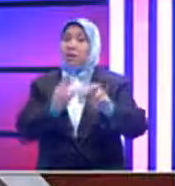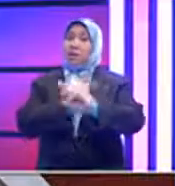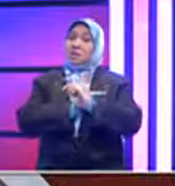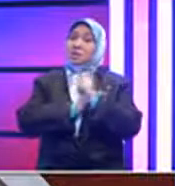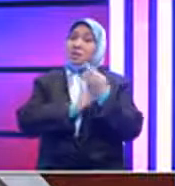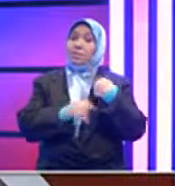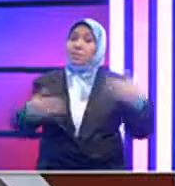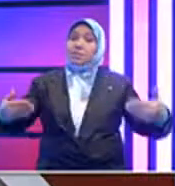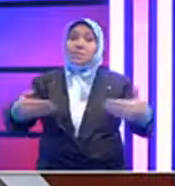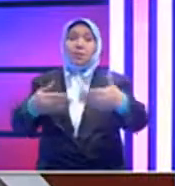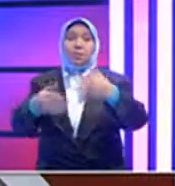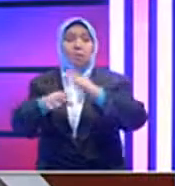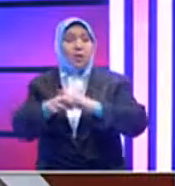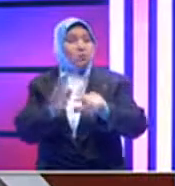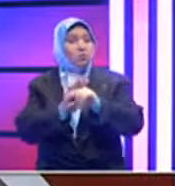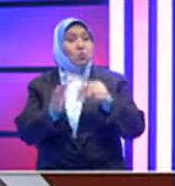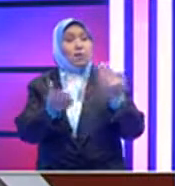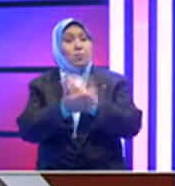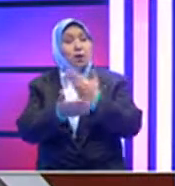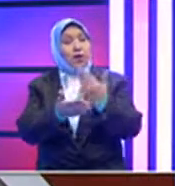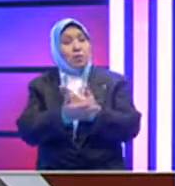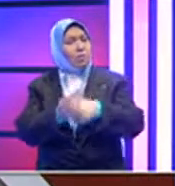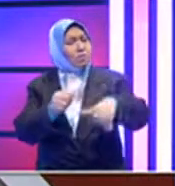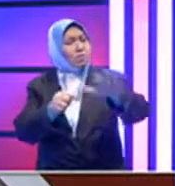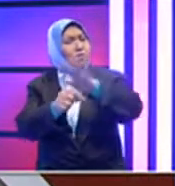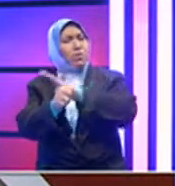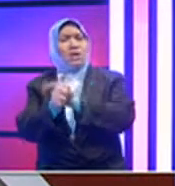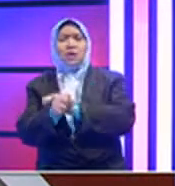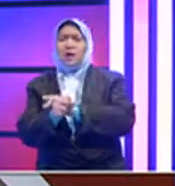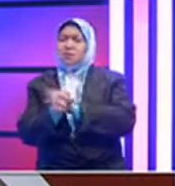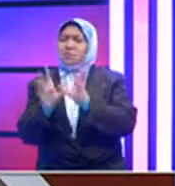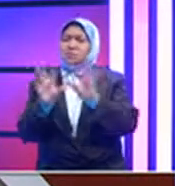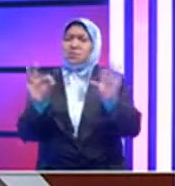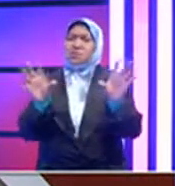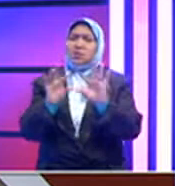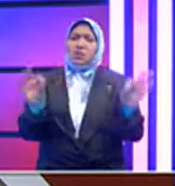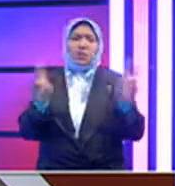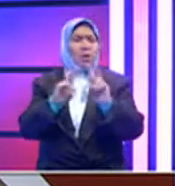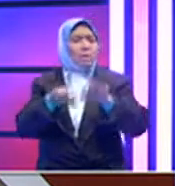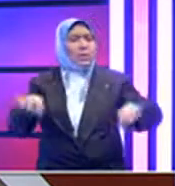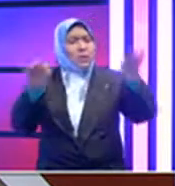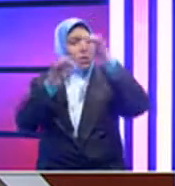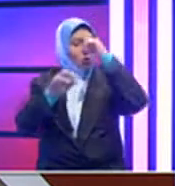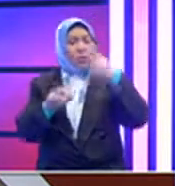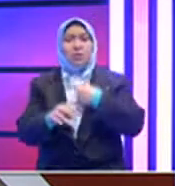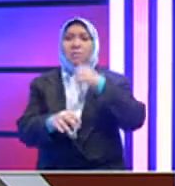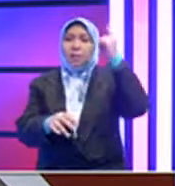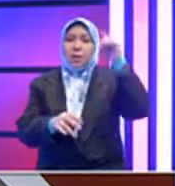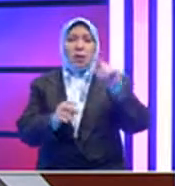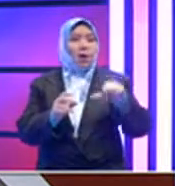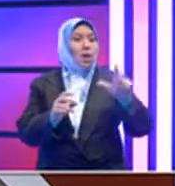kita ingin menyambung kepada surah baru sumpah penuh dengan babak yang amat amat penting kita pahami